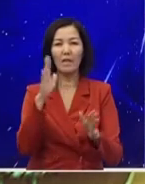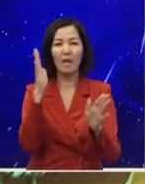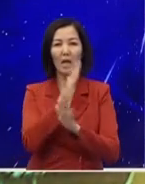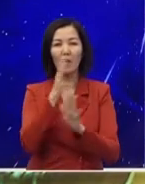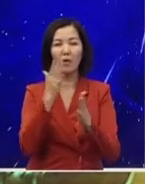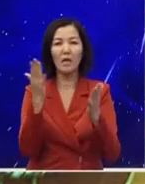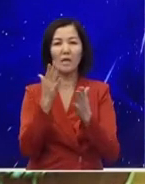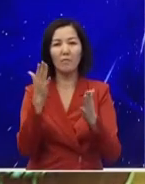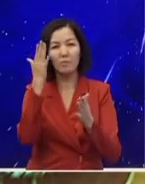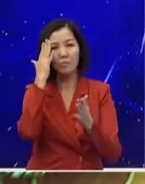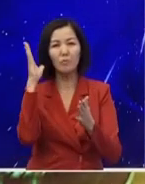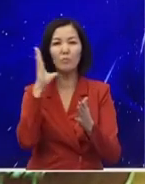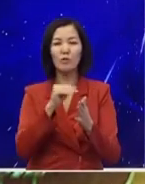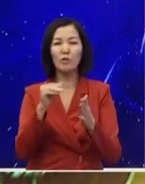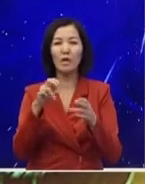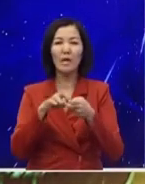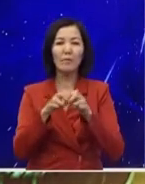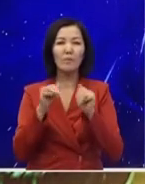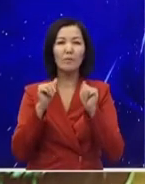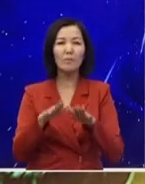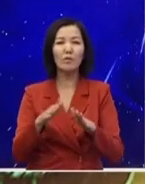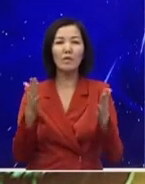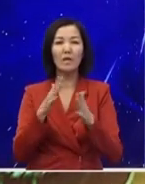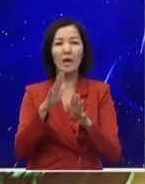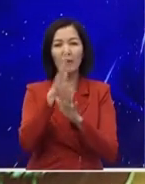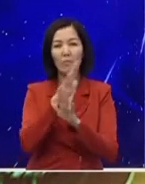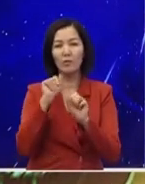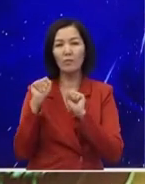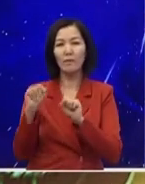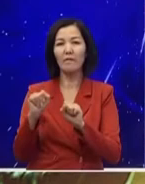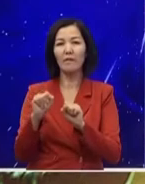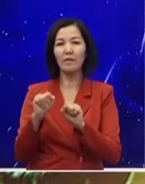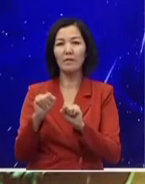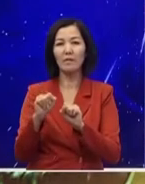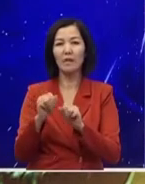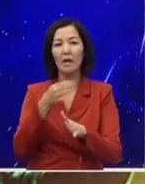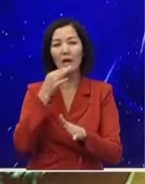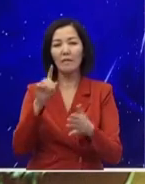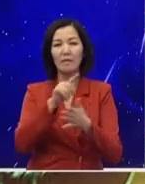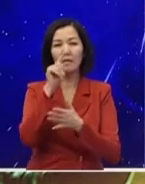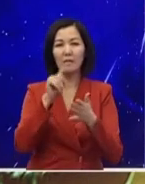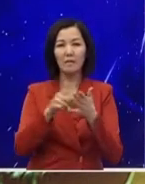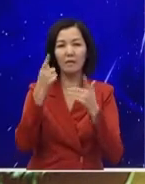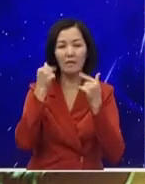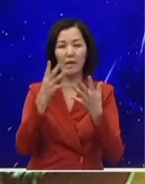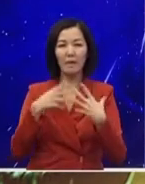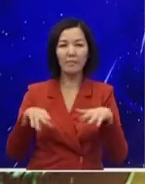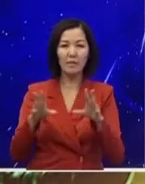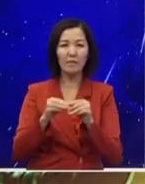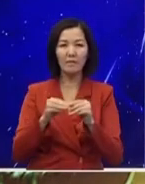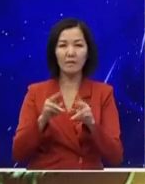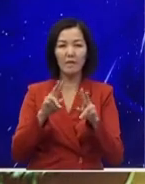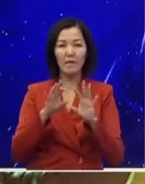можно решить эту проблему и как уберечь окружающую среду от экологической катастрофы? Ответы на эти вопросы знают общественники.